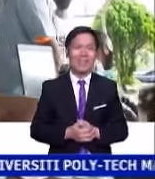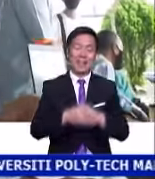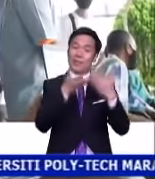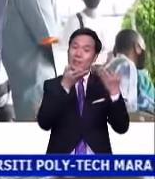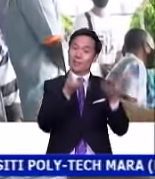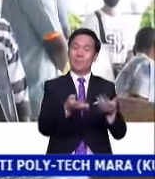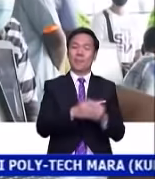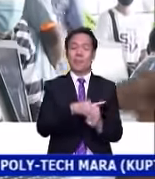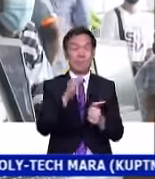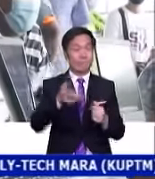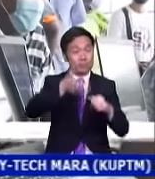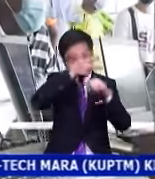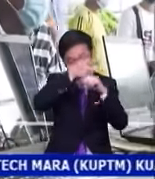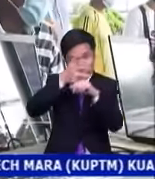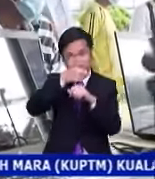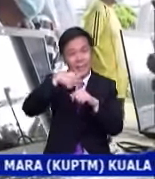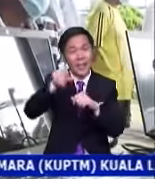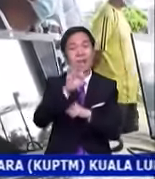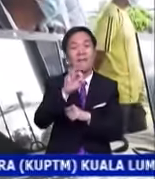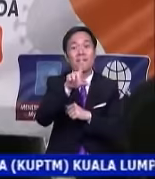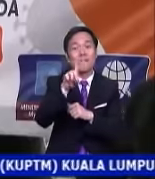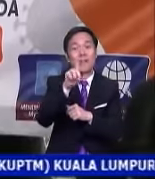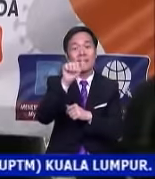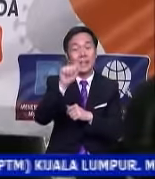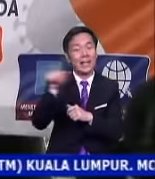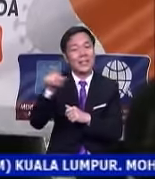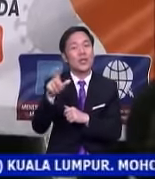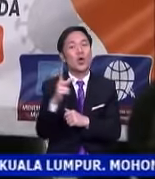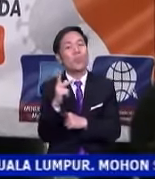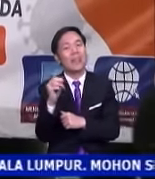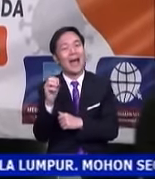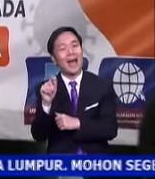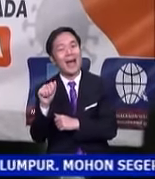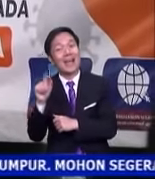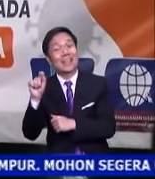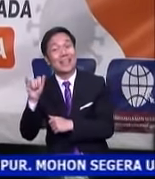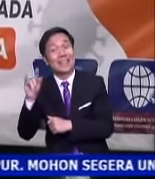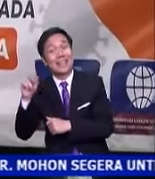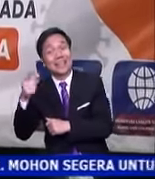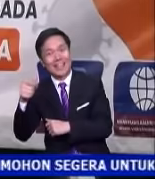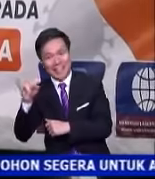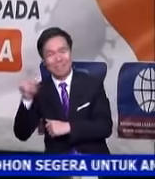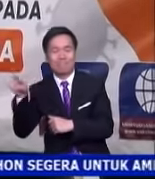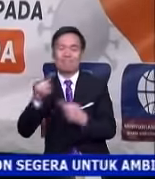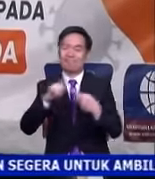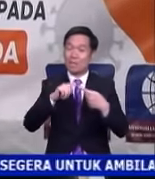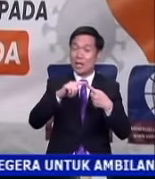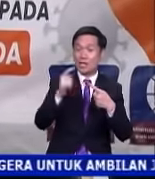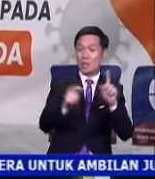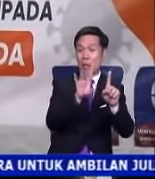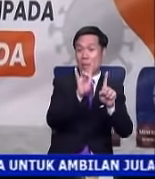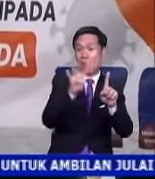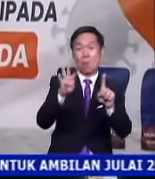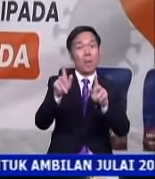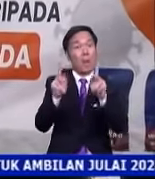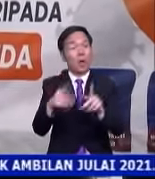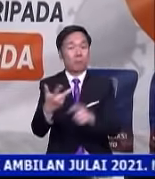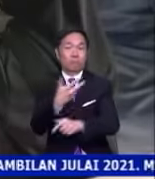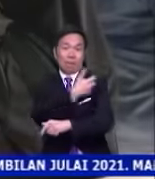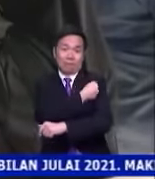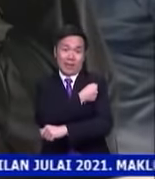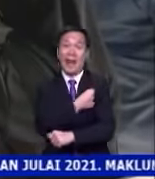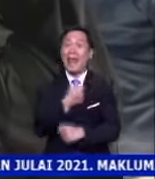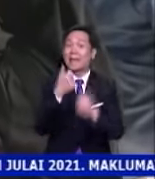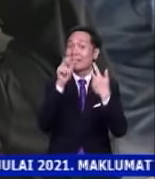Beliau meninjau operasi MOVAC di Felda Lok Hang Barat, Kota Tinggi. Seramai 498 individu menerima vaksin melibatkan